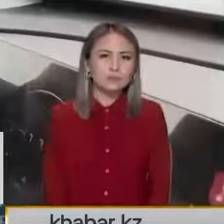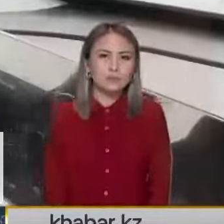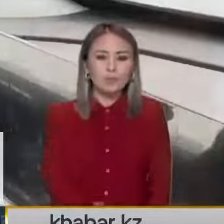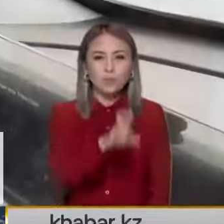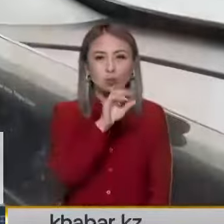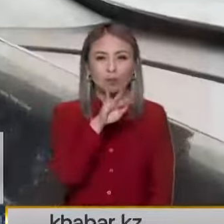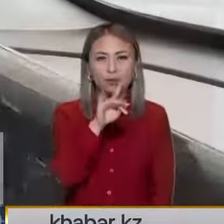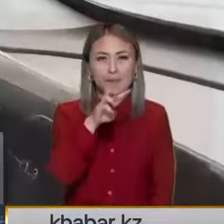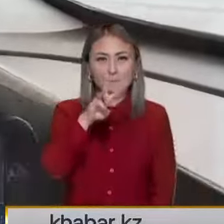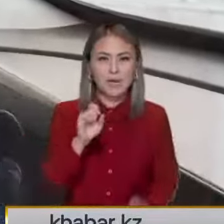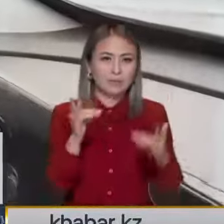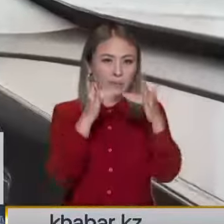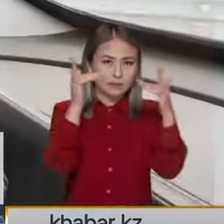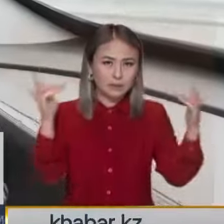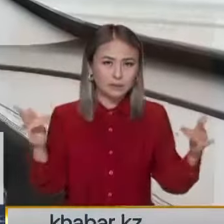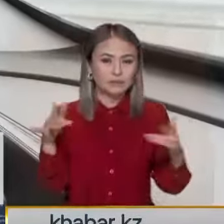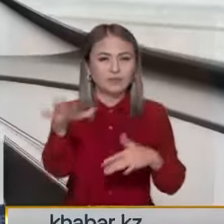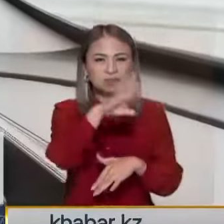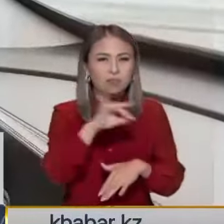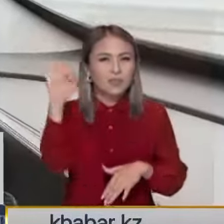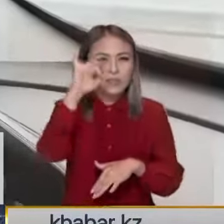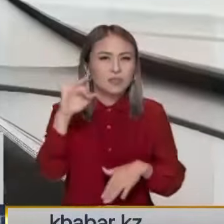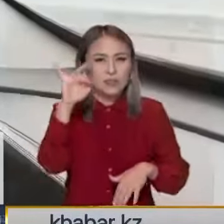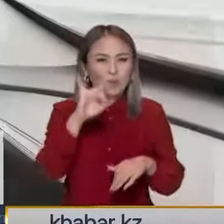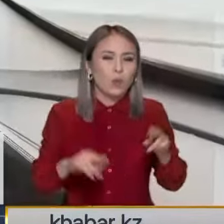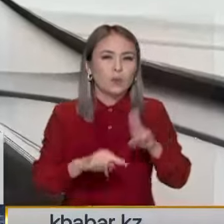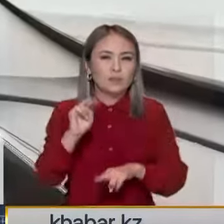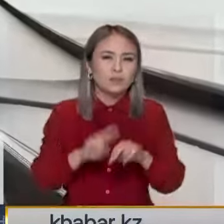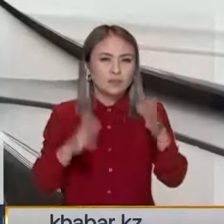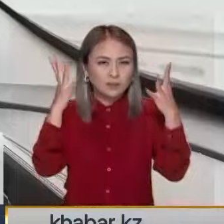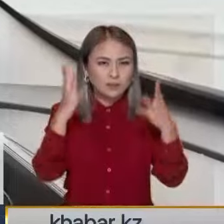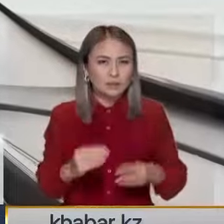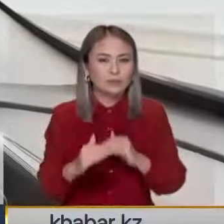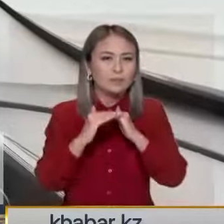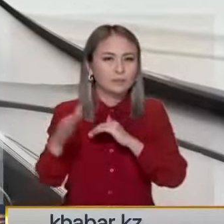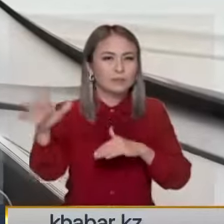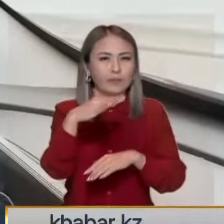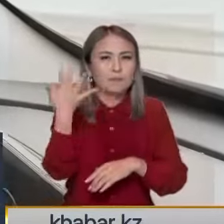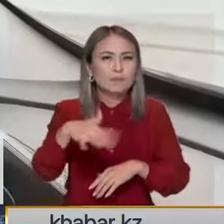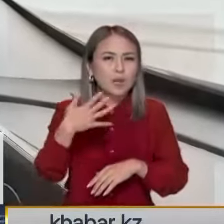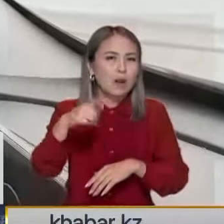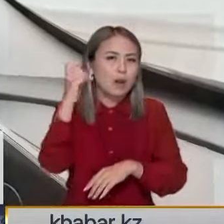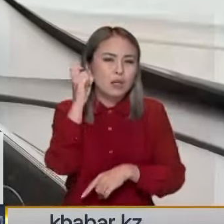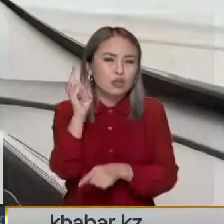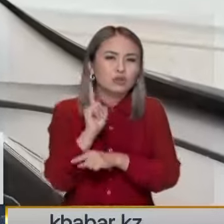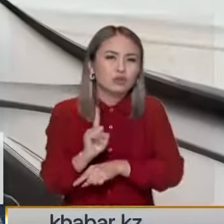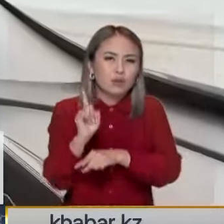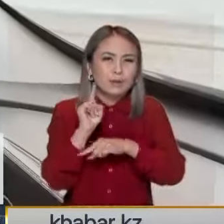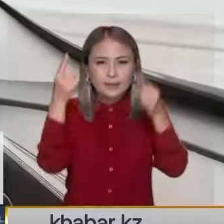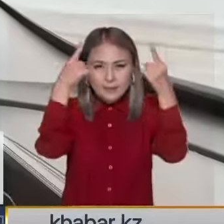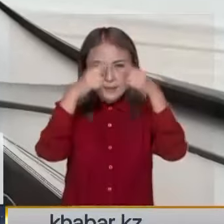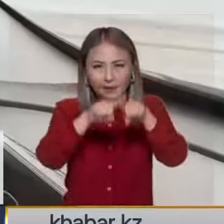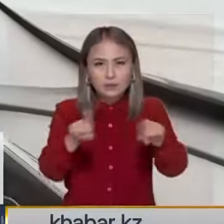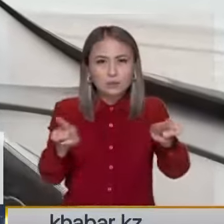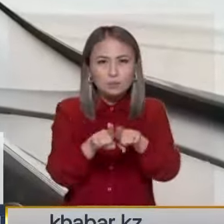Бұқтырма көпірі осы атыраптағы ағайын үшін тарихи құрылыс. Себебі ел болып 50 жыл күтті. Техникалық тұрғыдан алған кезде